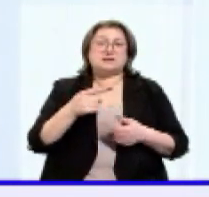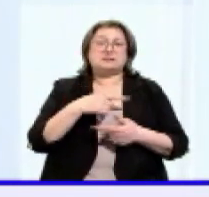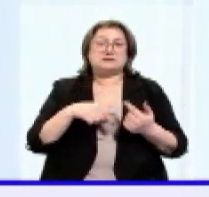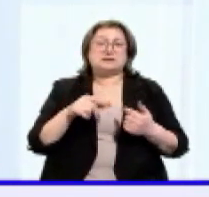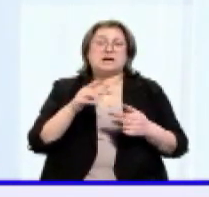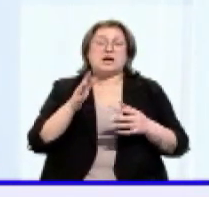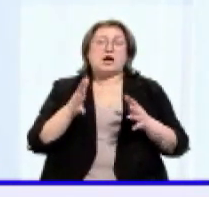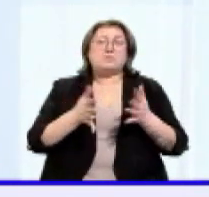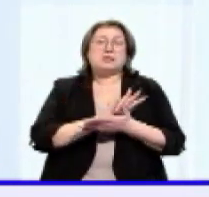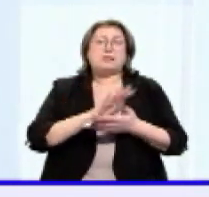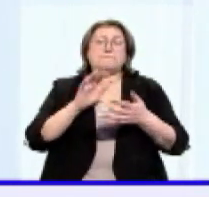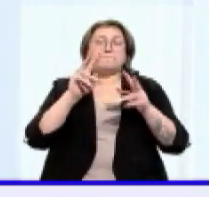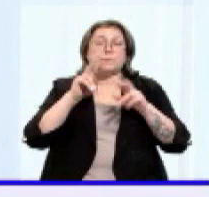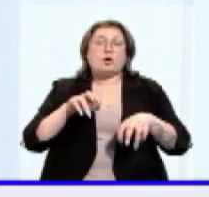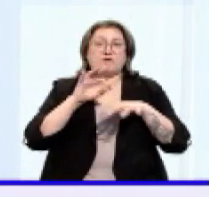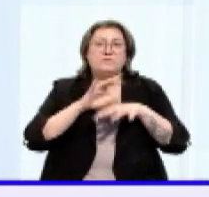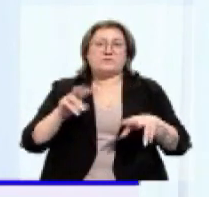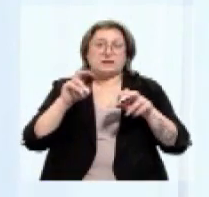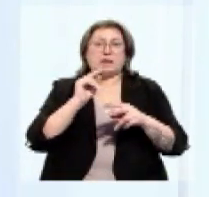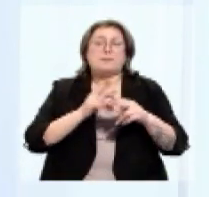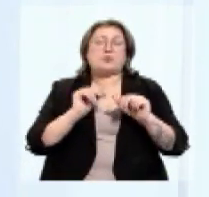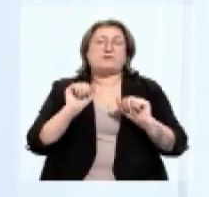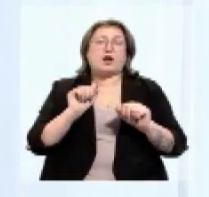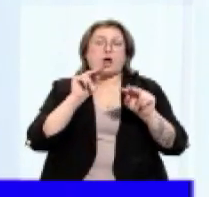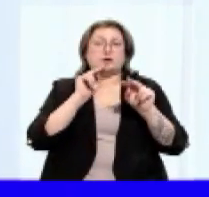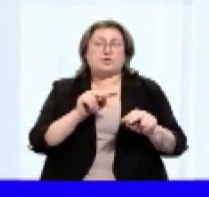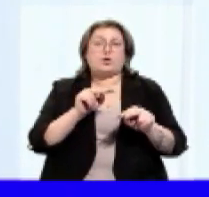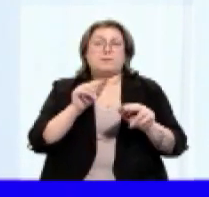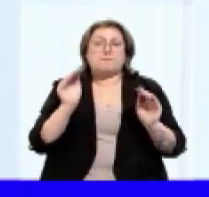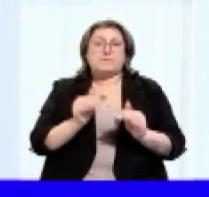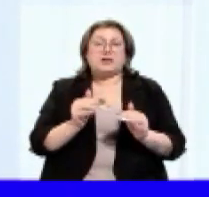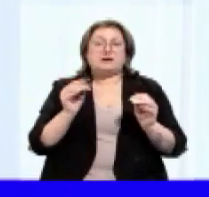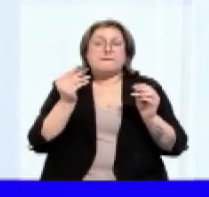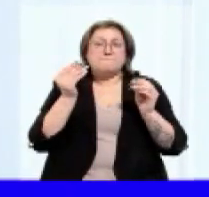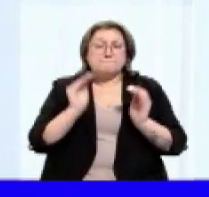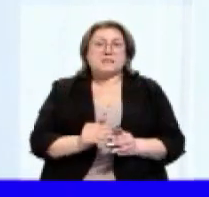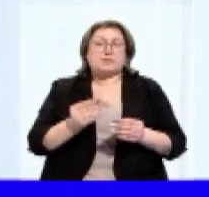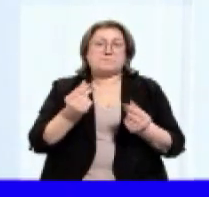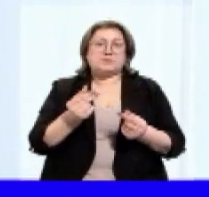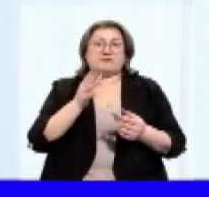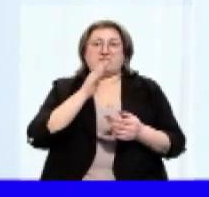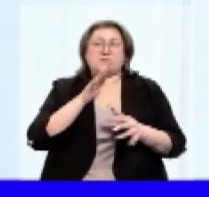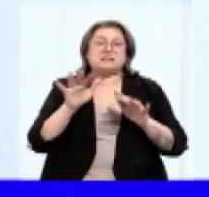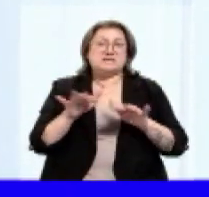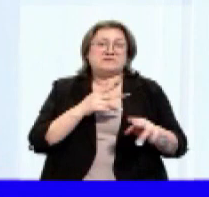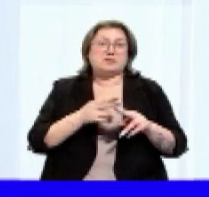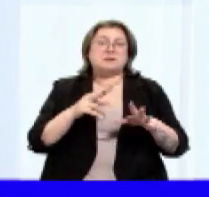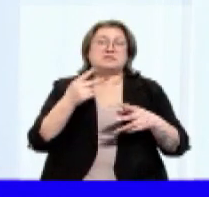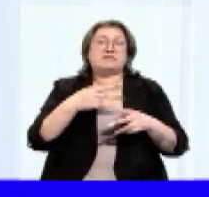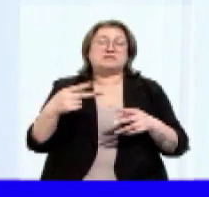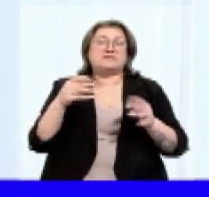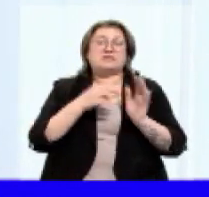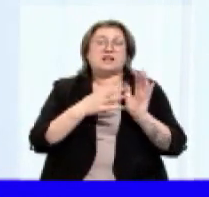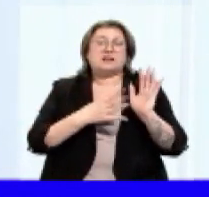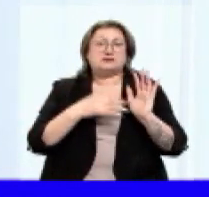оказал мораторий на проведение проверок и профилактического контроля и надзора малого и микробизнеса, за время действия которого по сравнению с